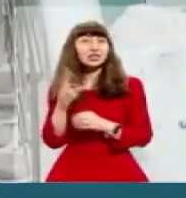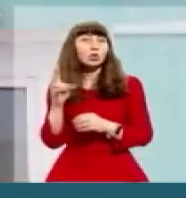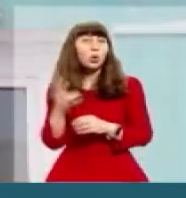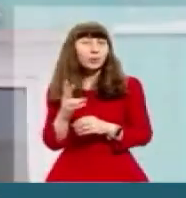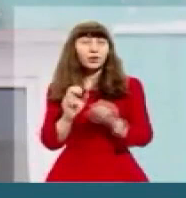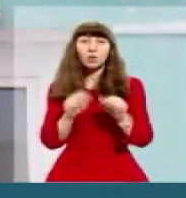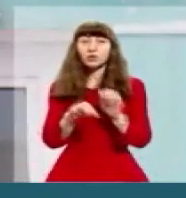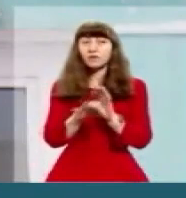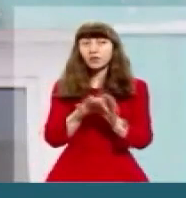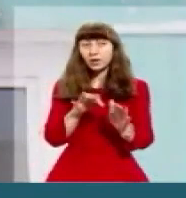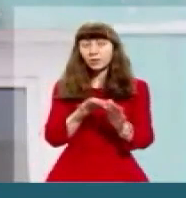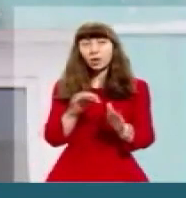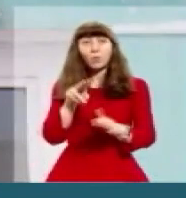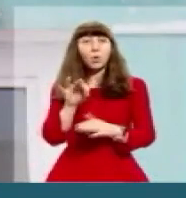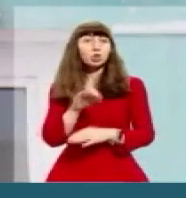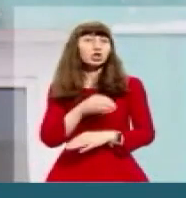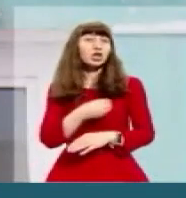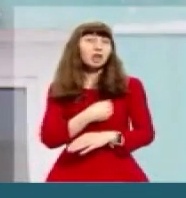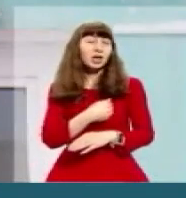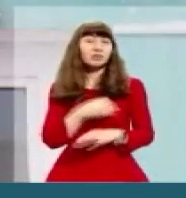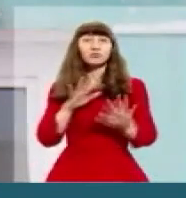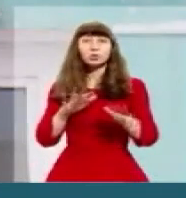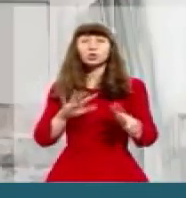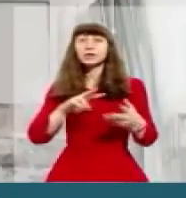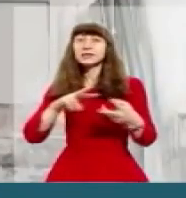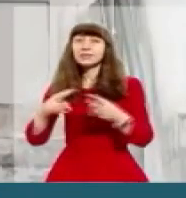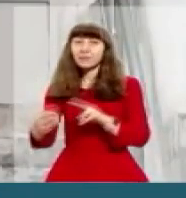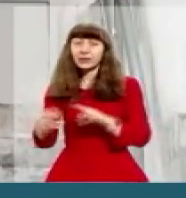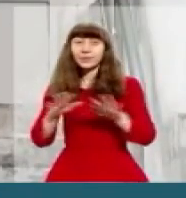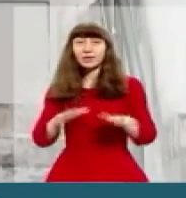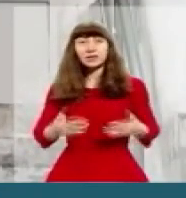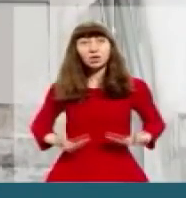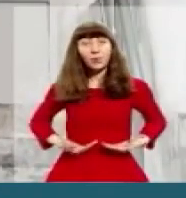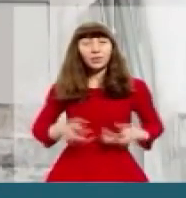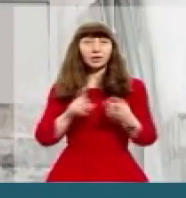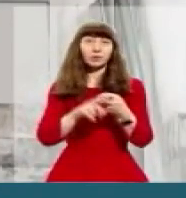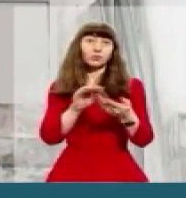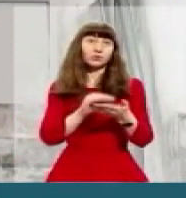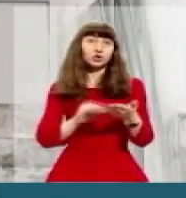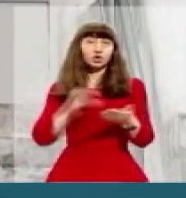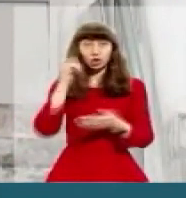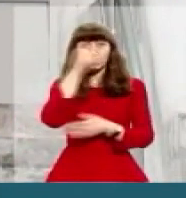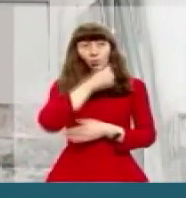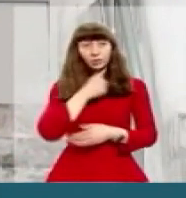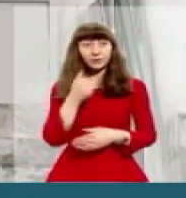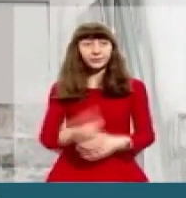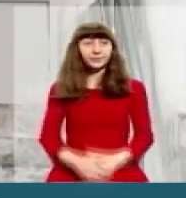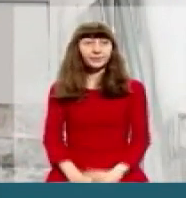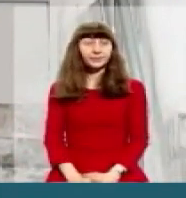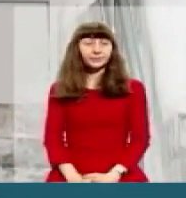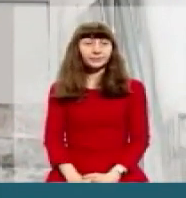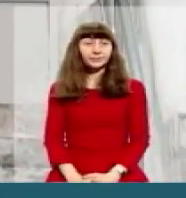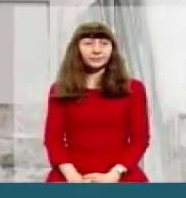период можно выбрать поликлинику по желанию. В случае смены места жительства прикрепление возможно в течение года. Айдана